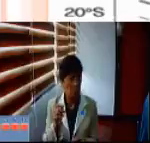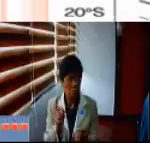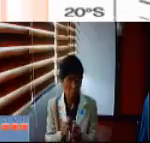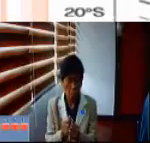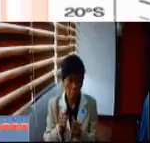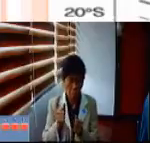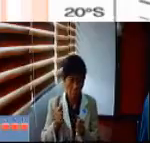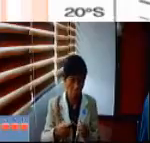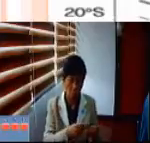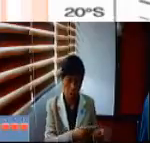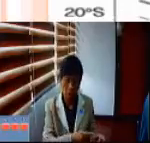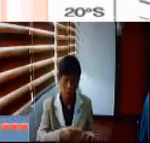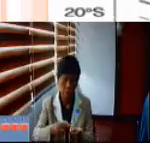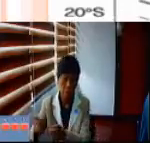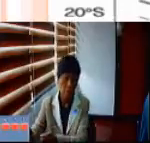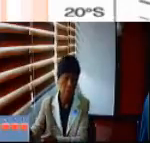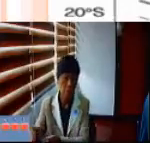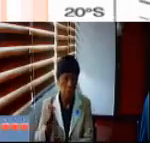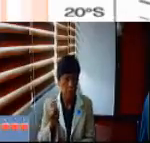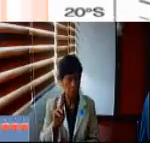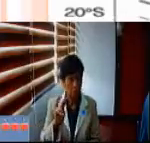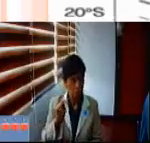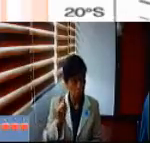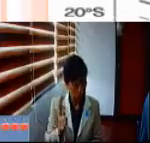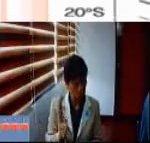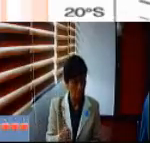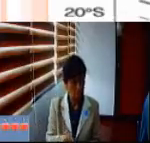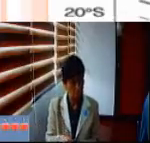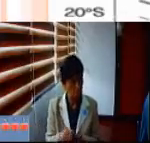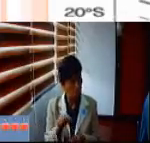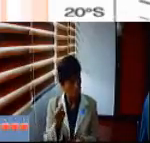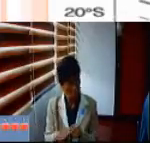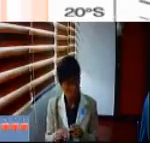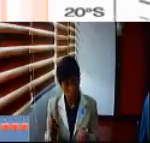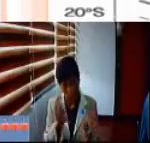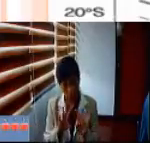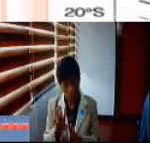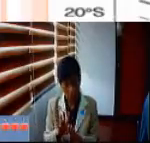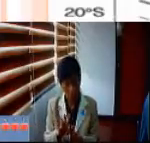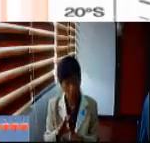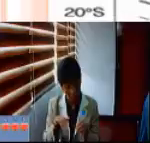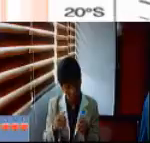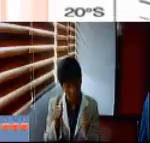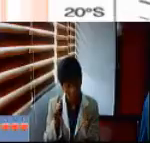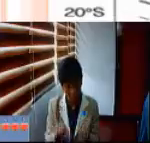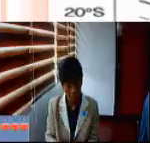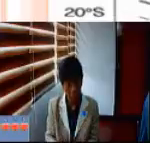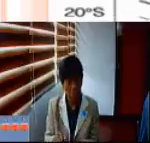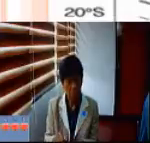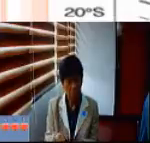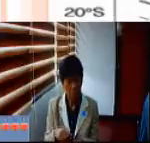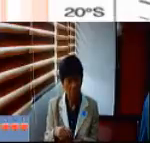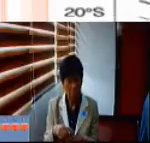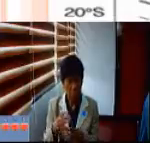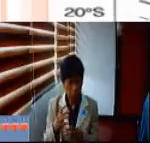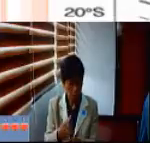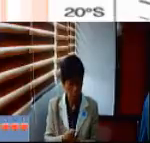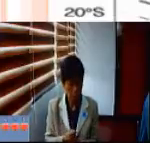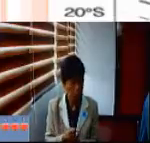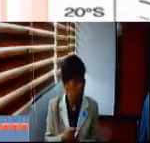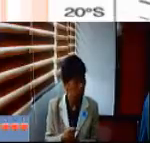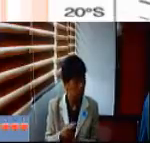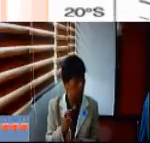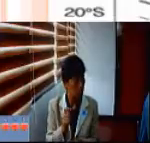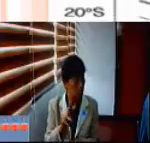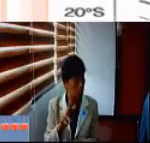Now that's a big problem. How can we now access tuna resources there when it's so far? Baka sa